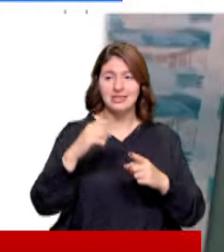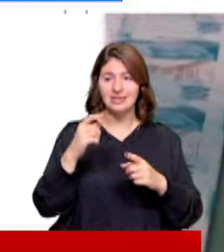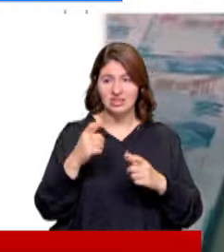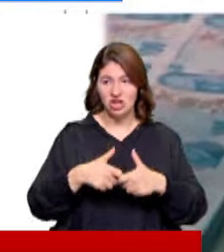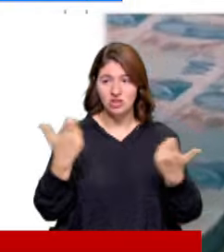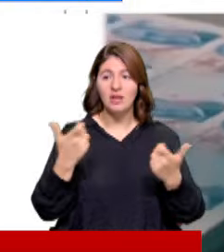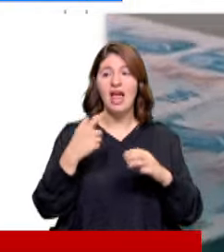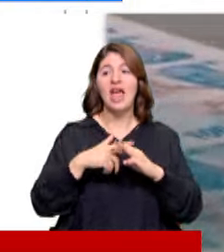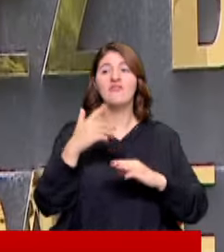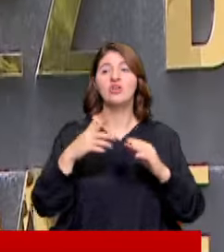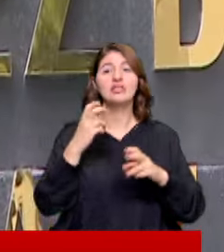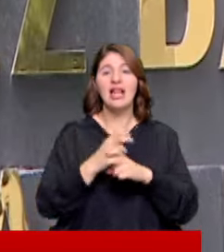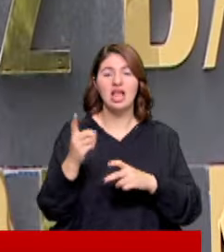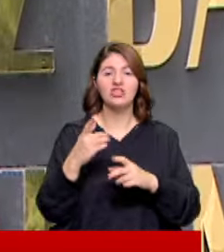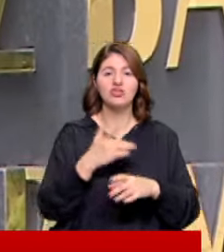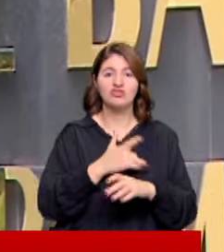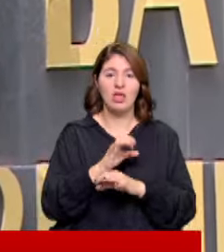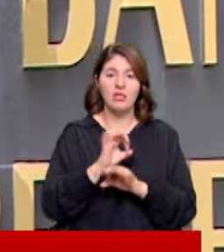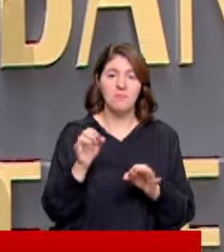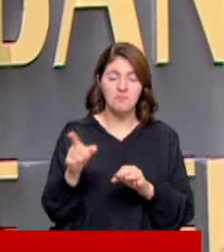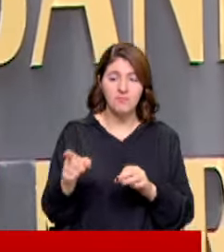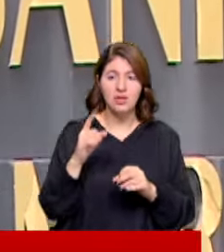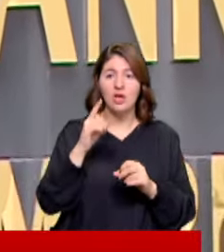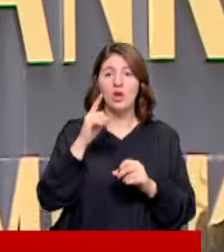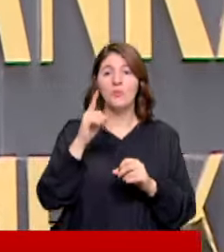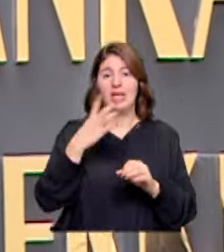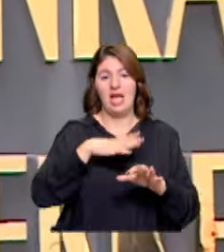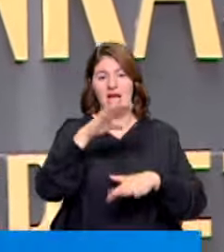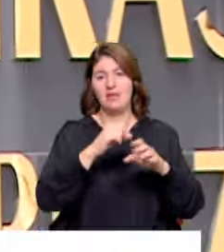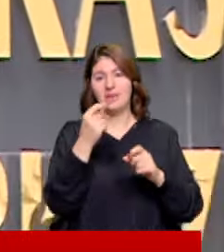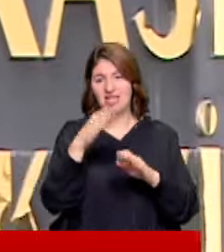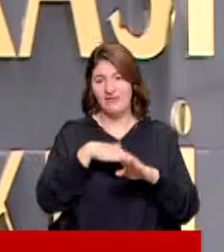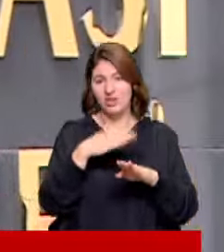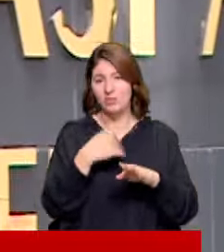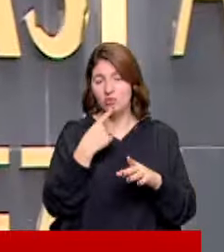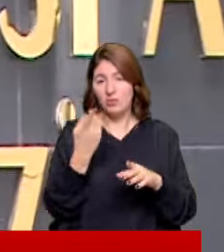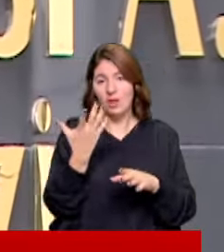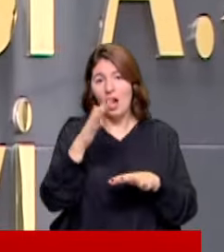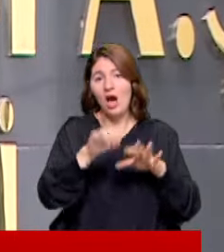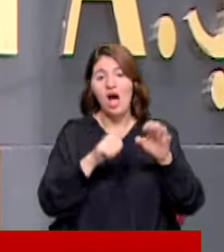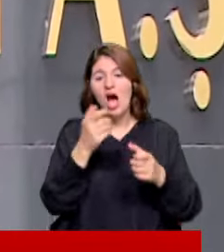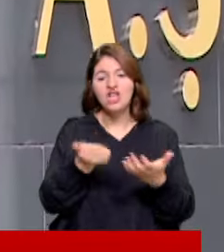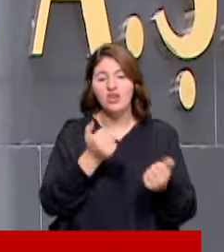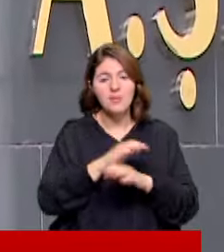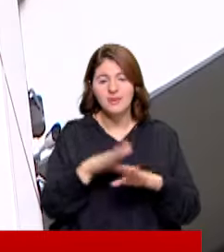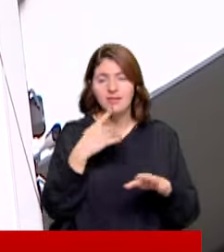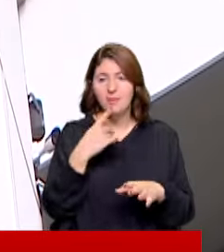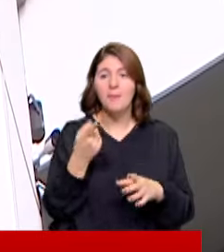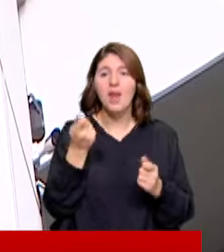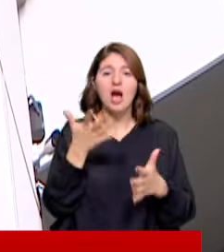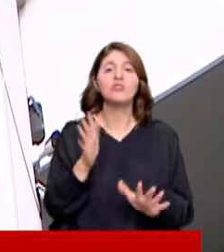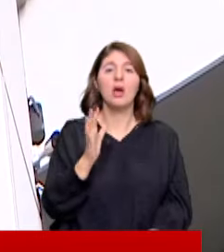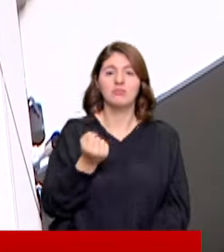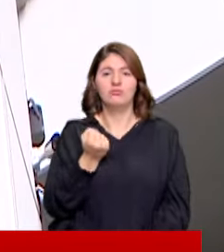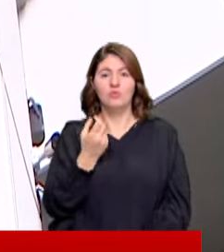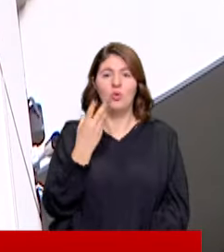riskleri canlı tutmaktadır. Talepte bir yavaşlamanın olduğundan da bahsediyor. İşte talepte yavaşlamanın olması insanların para